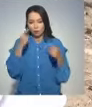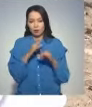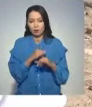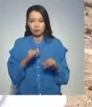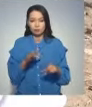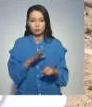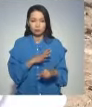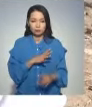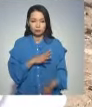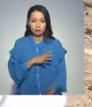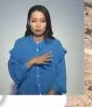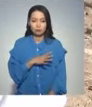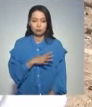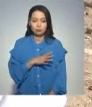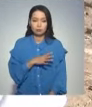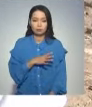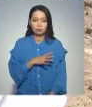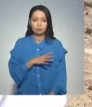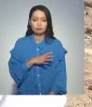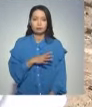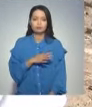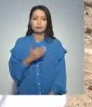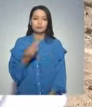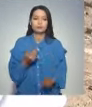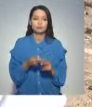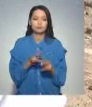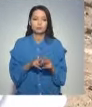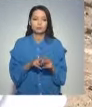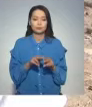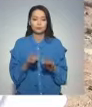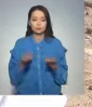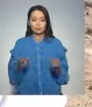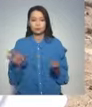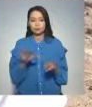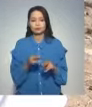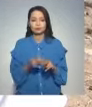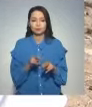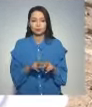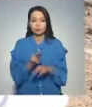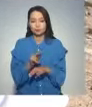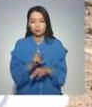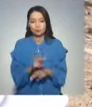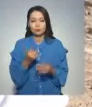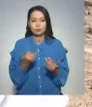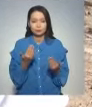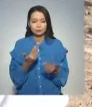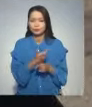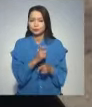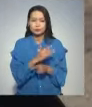Таза бейнетпен тапқан ақша тәтті. Ол семьяңа да сіңімді бәріне. Сондықтан қазір жұмыс